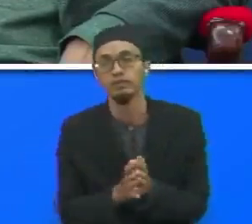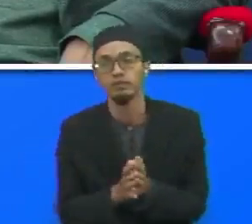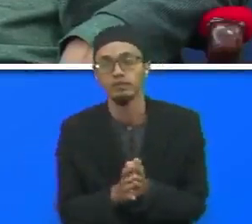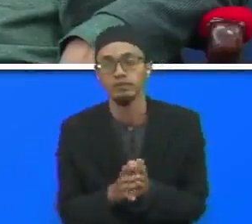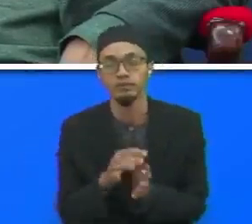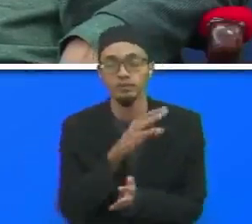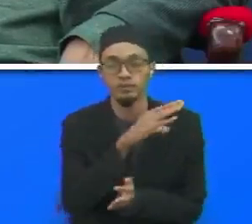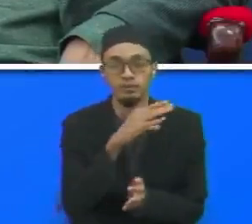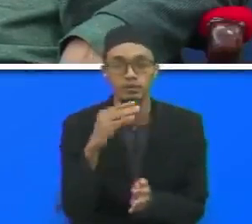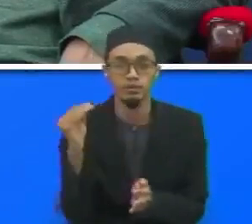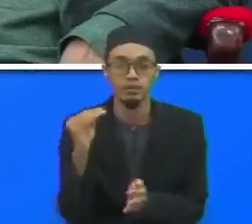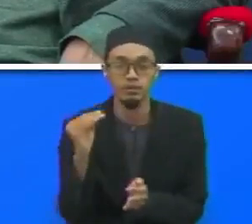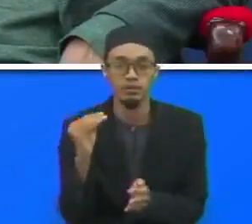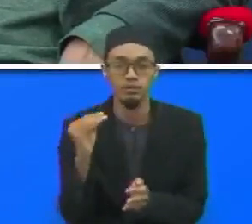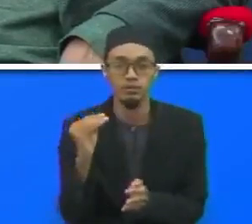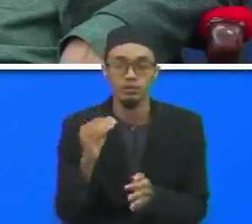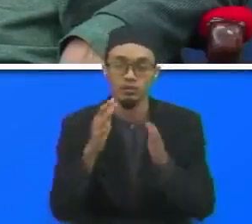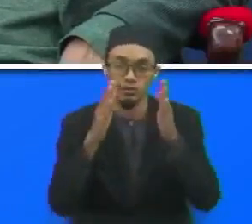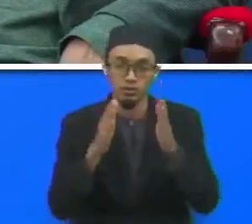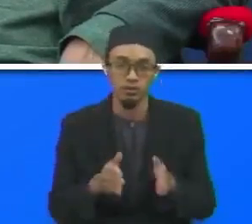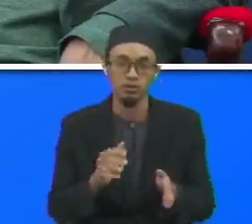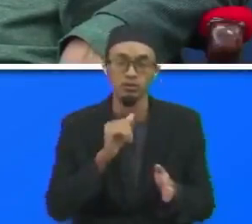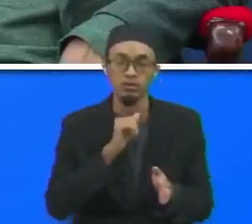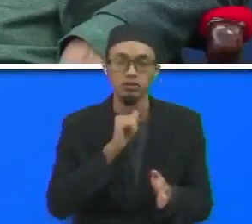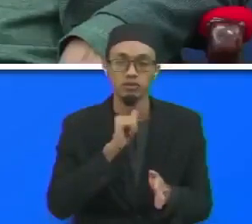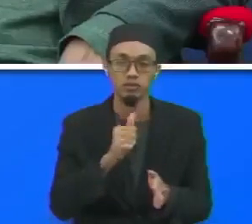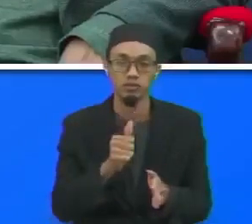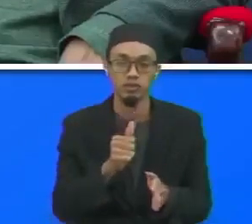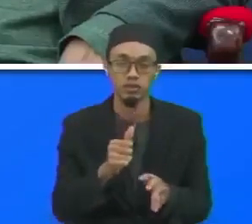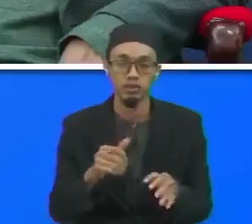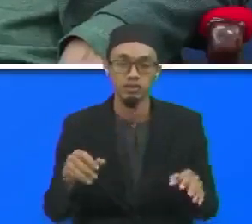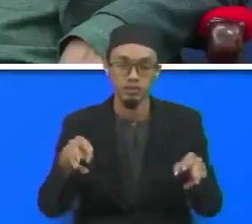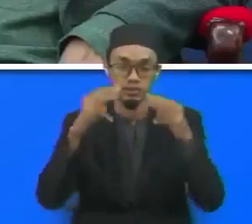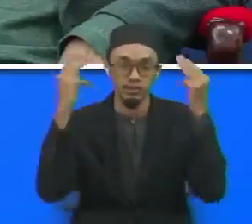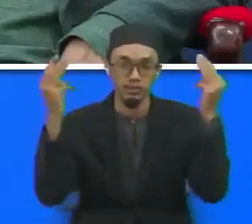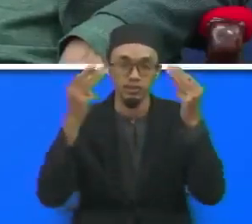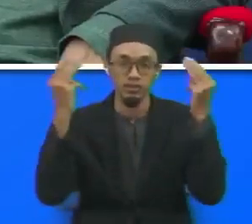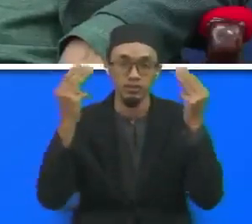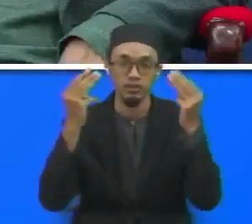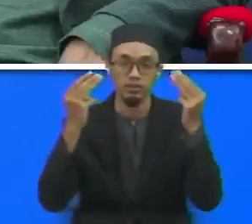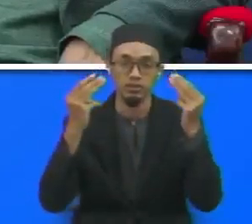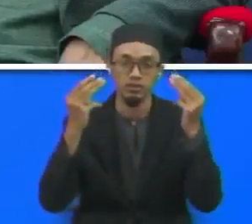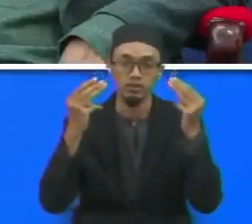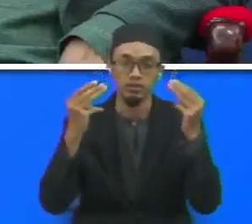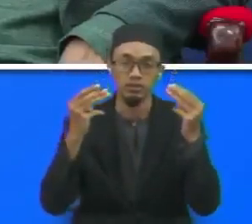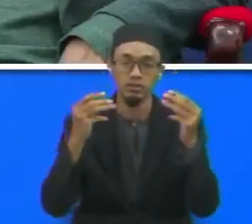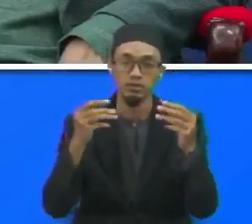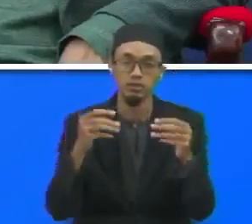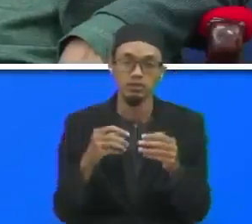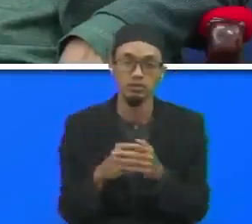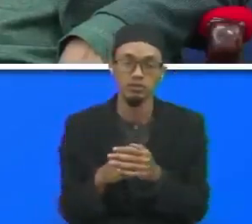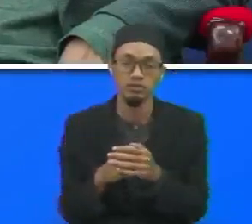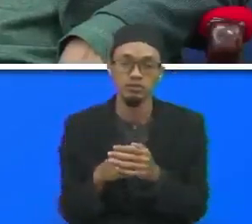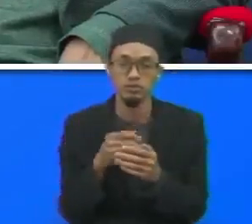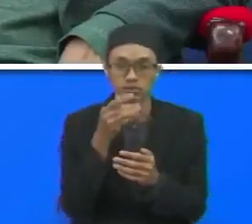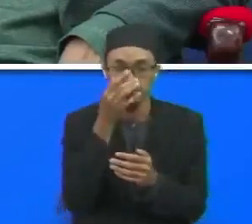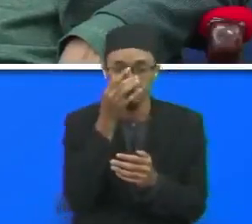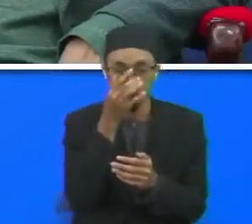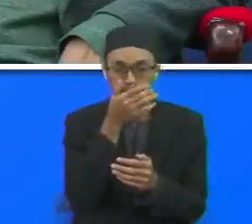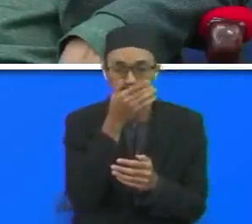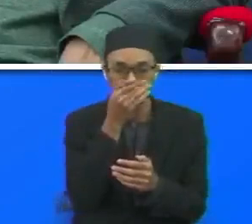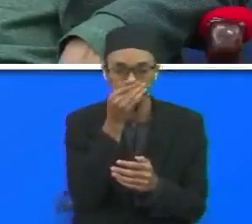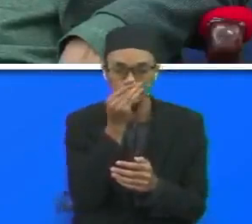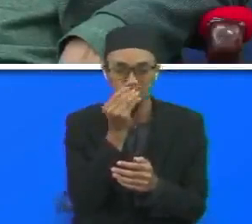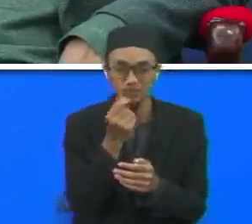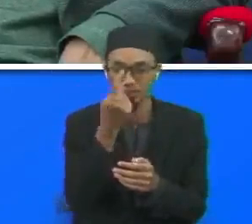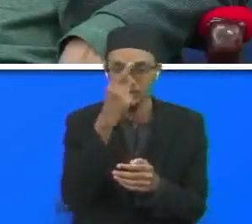orang yang tak buat upacara tatayur, yang burung-burung yang dia nak tengok ini sial ataupun tak sial, ini malang, membawa malang ataupun tidak. Wa